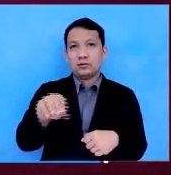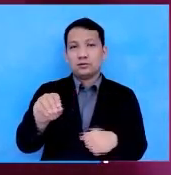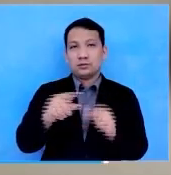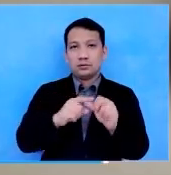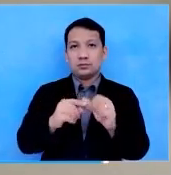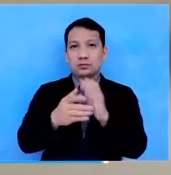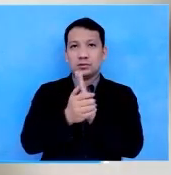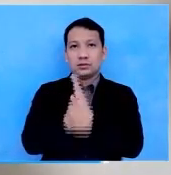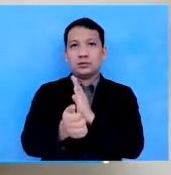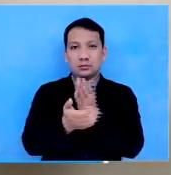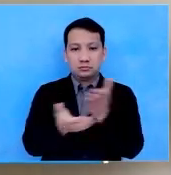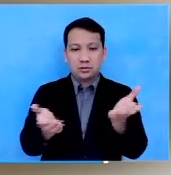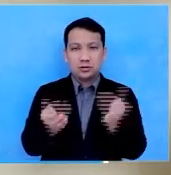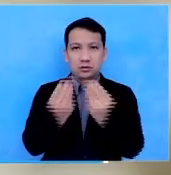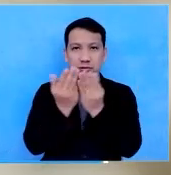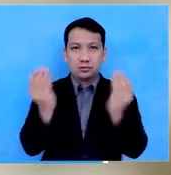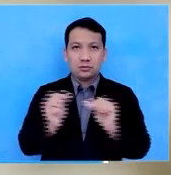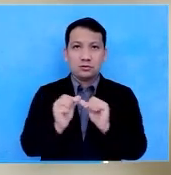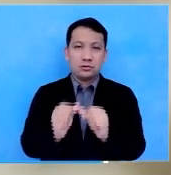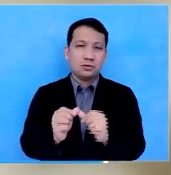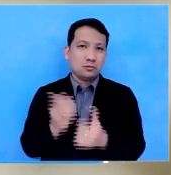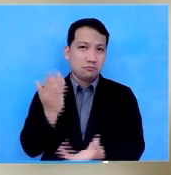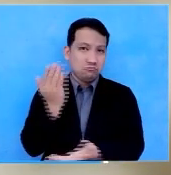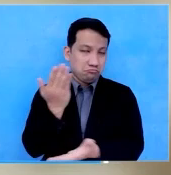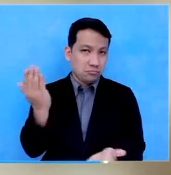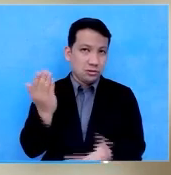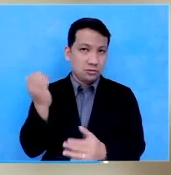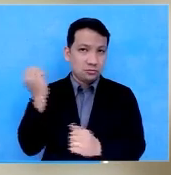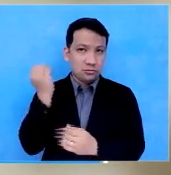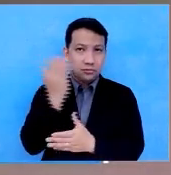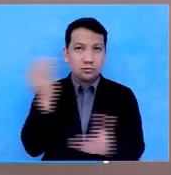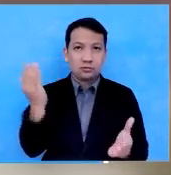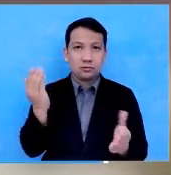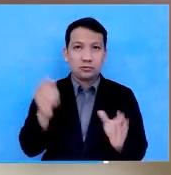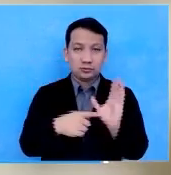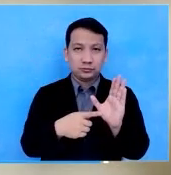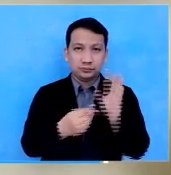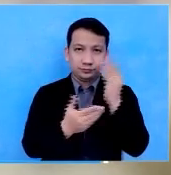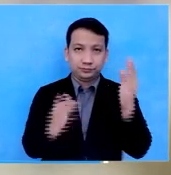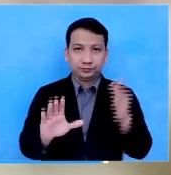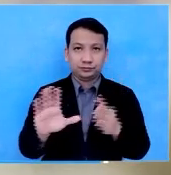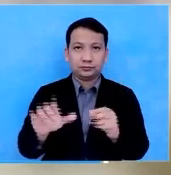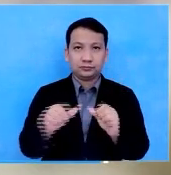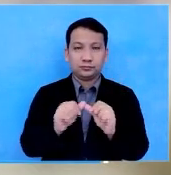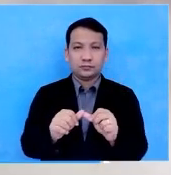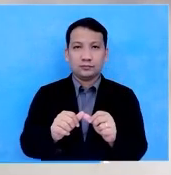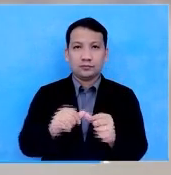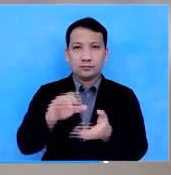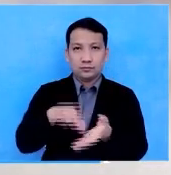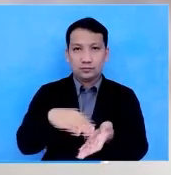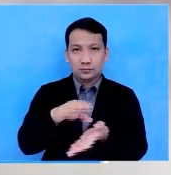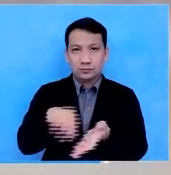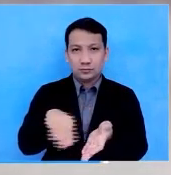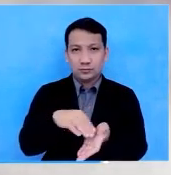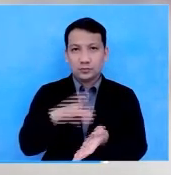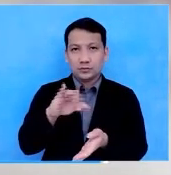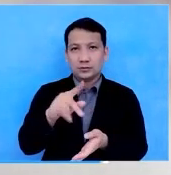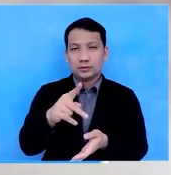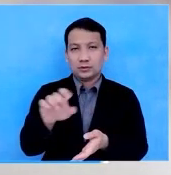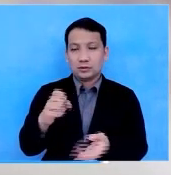talent natin. So with that, ginagawa ko, nagagawa ko ng mga cakes, tapos on the